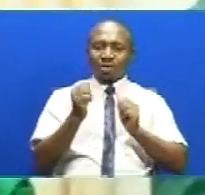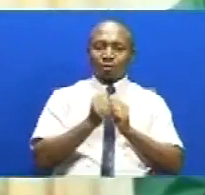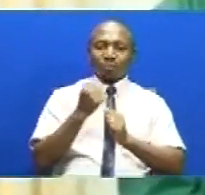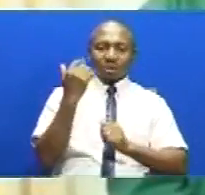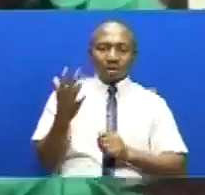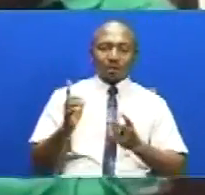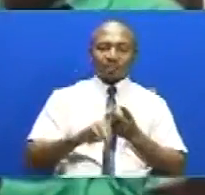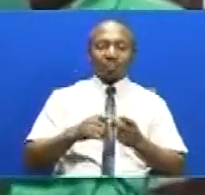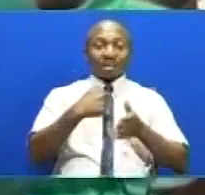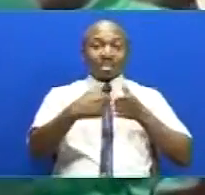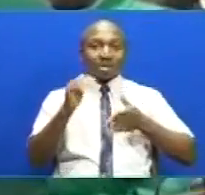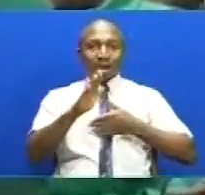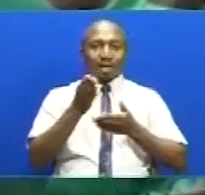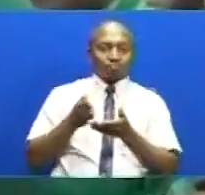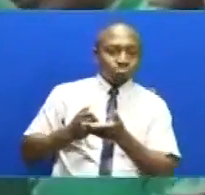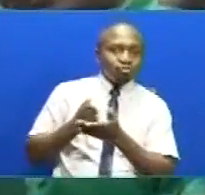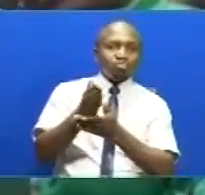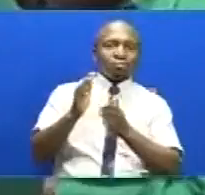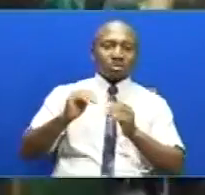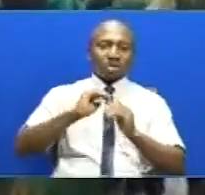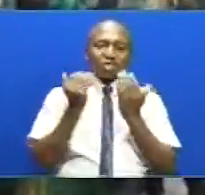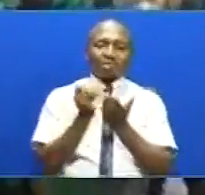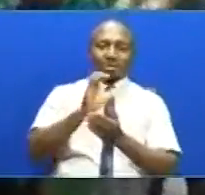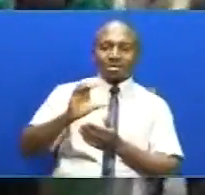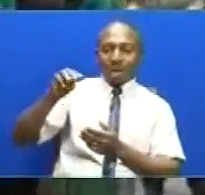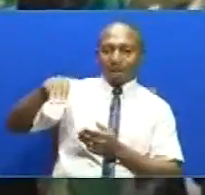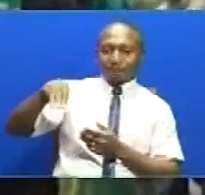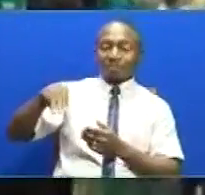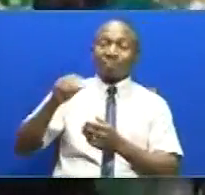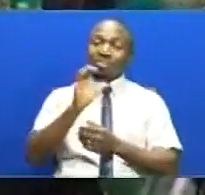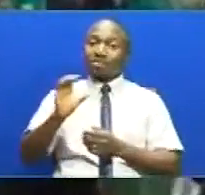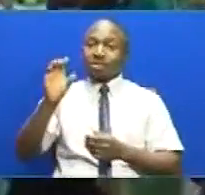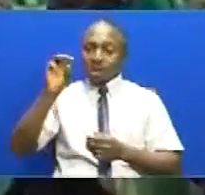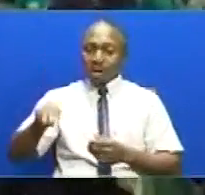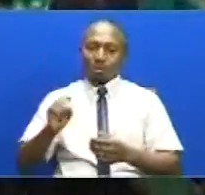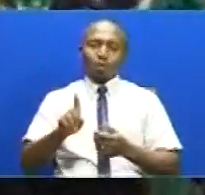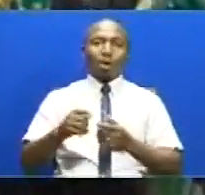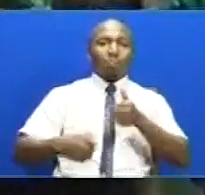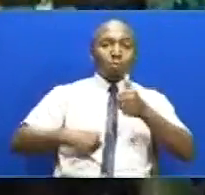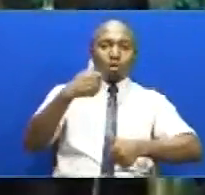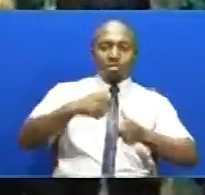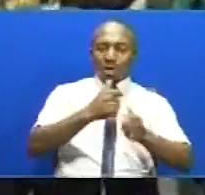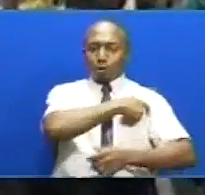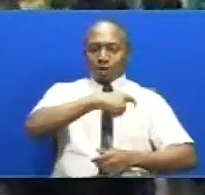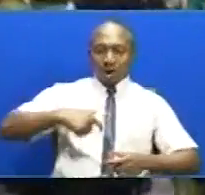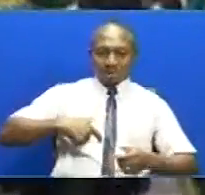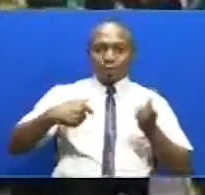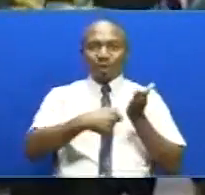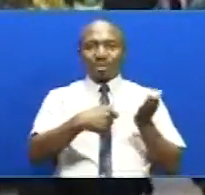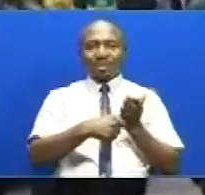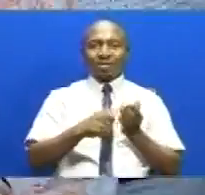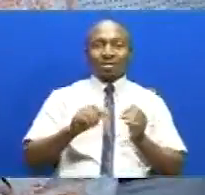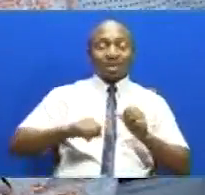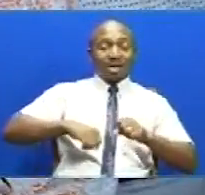2015 jina lake likapitishwa na Chama cha Mapinduzi CCM kuwa mgombea urais kwa tiketi ya chama hicho